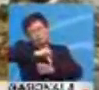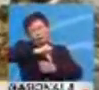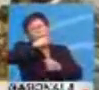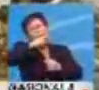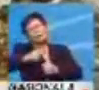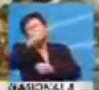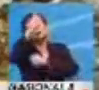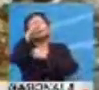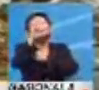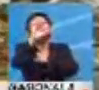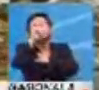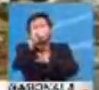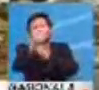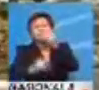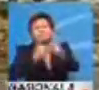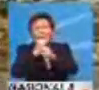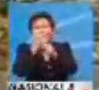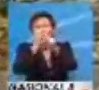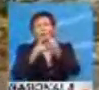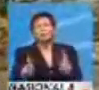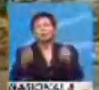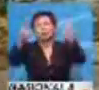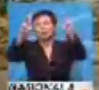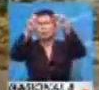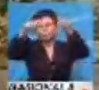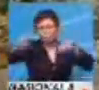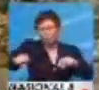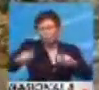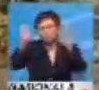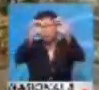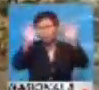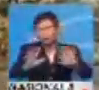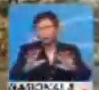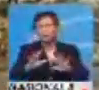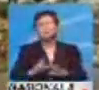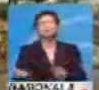6 tahun ini dari Kompleks makam Masyaallah